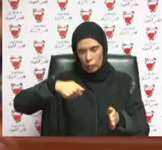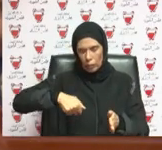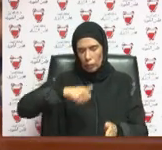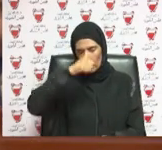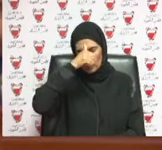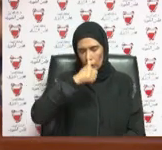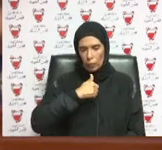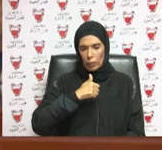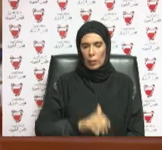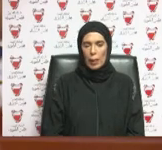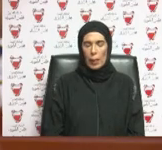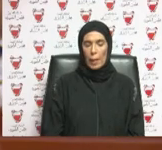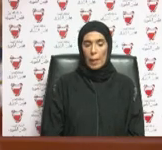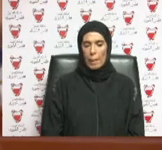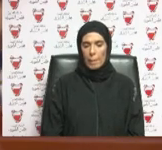والمواساة.